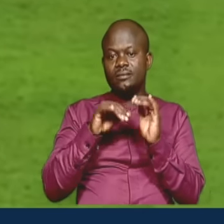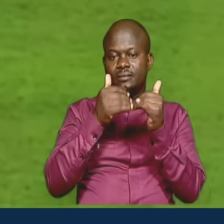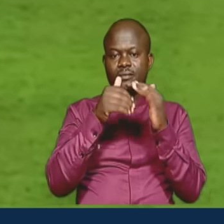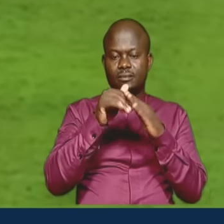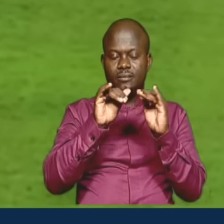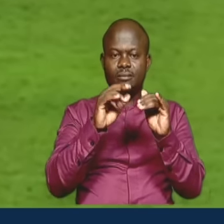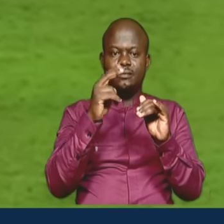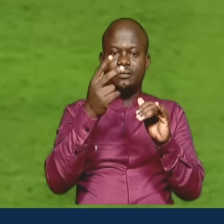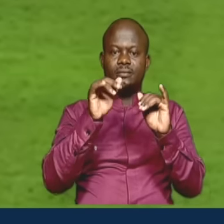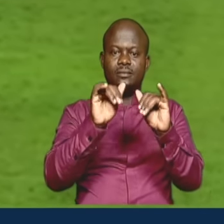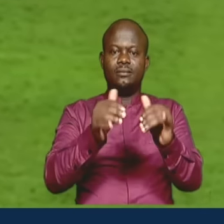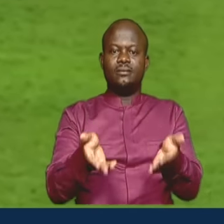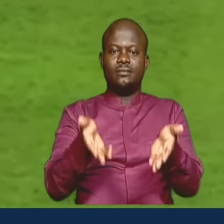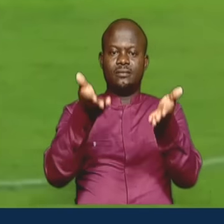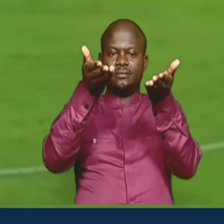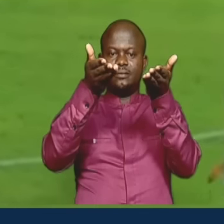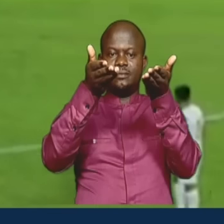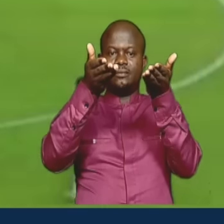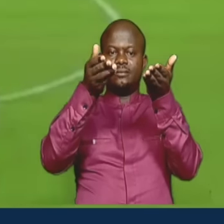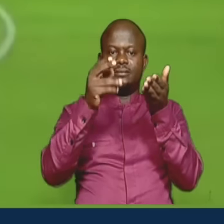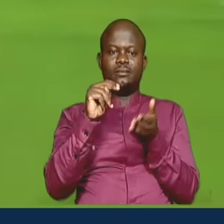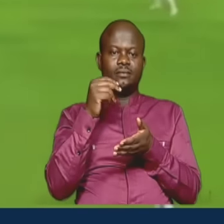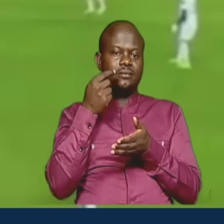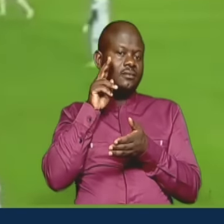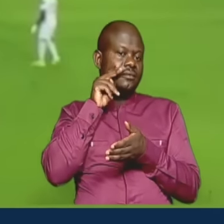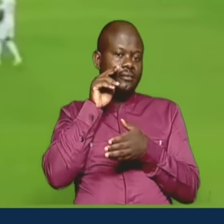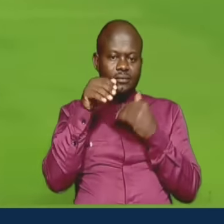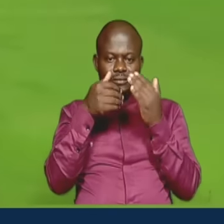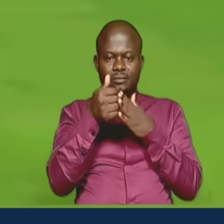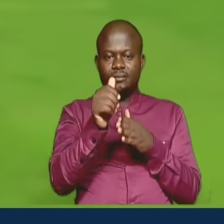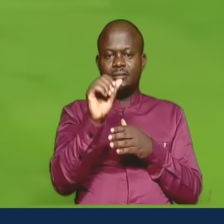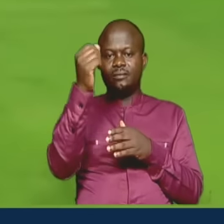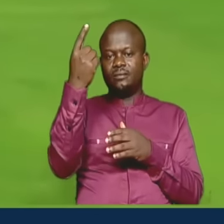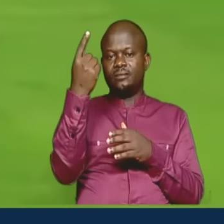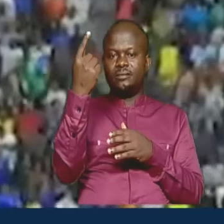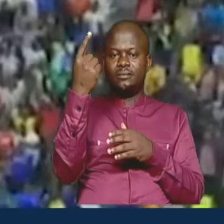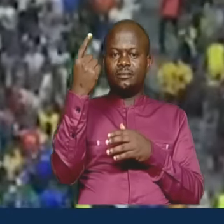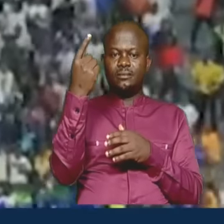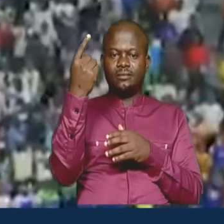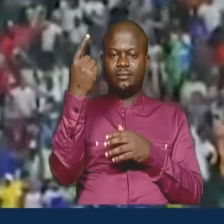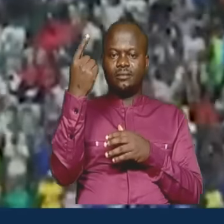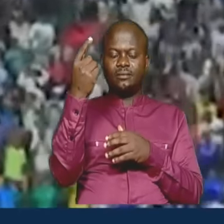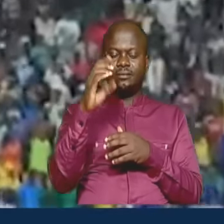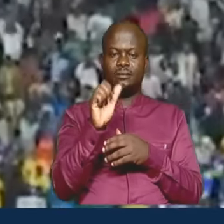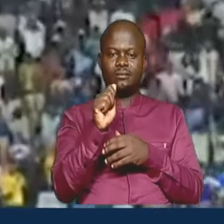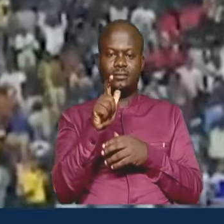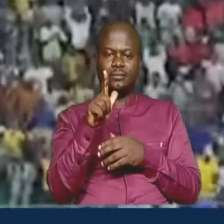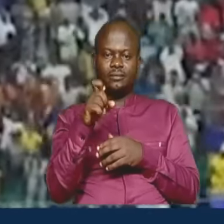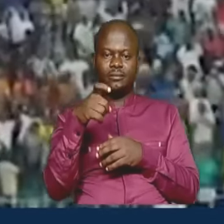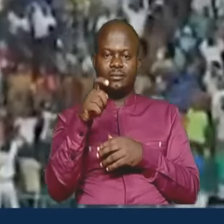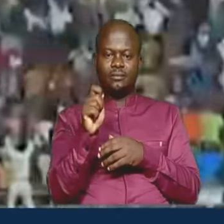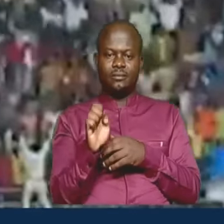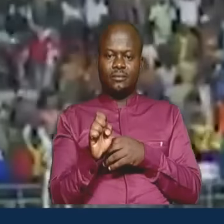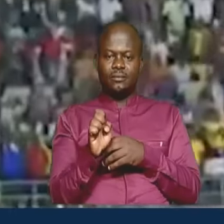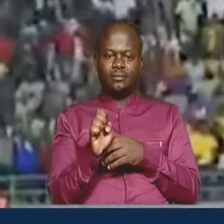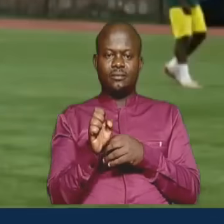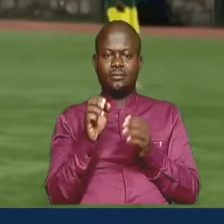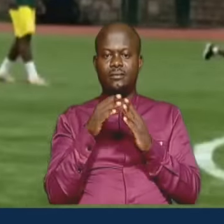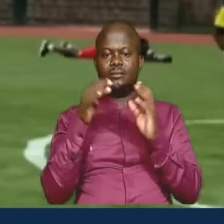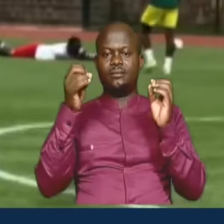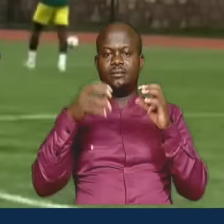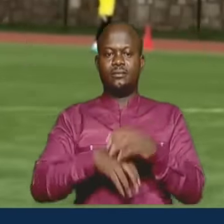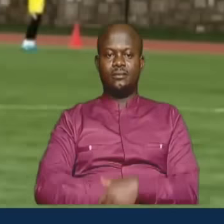isigaye nizazamukana na Super Eagles ya Nigeria kuko yo ari ya mbere. Kandixte Kaberuka mu mujyi wa